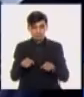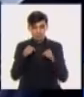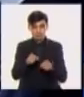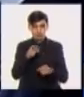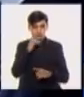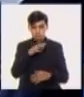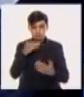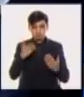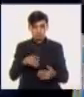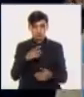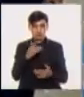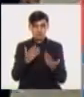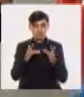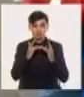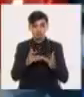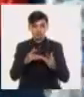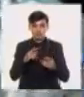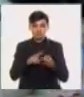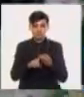заведем.